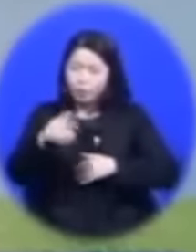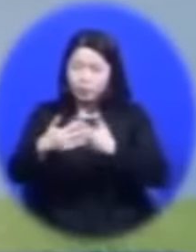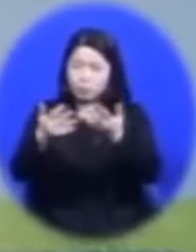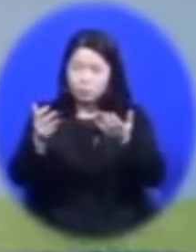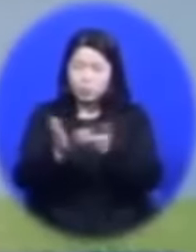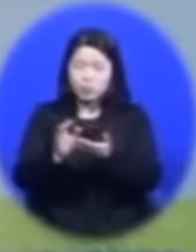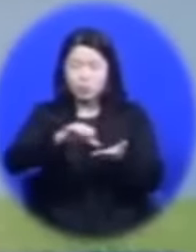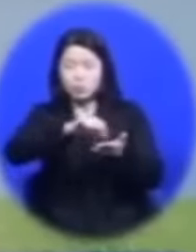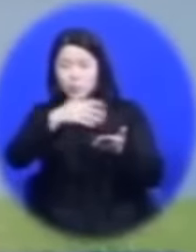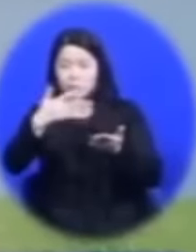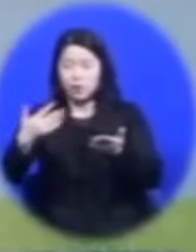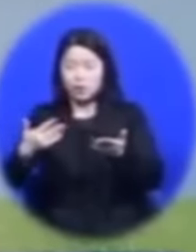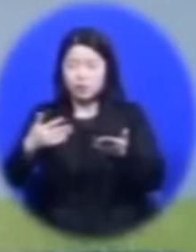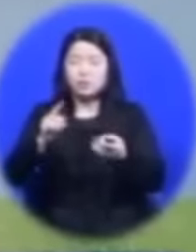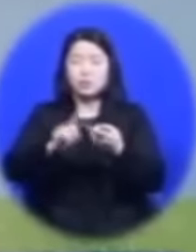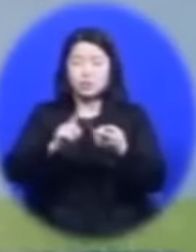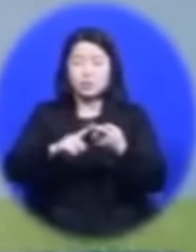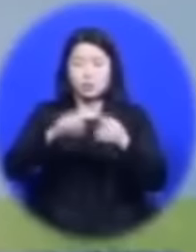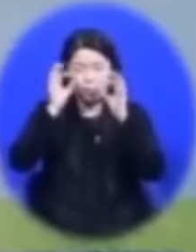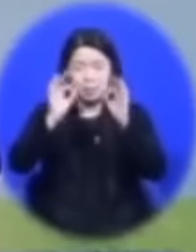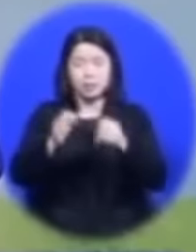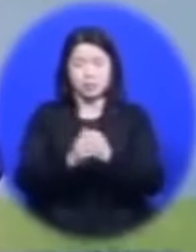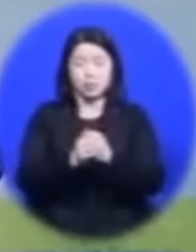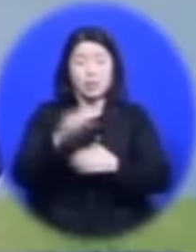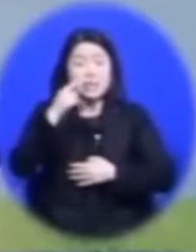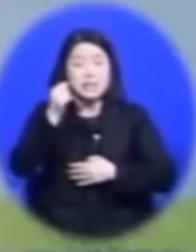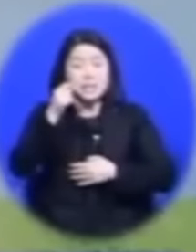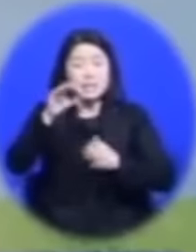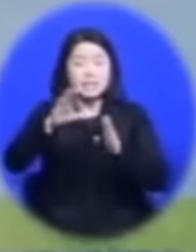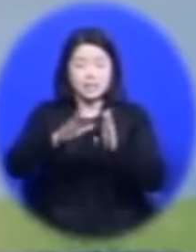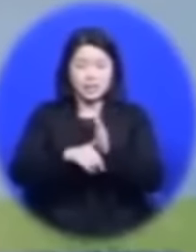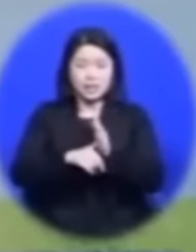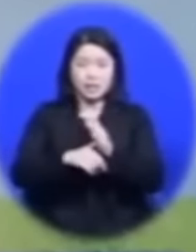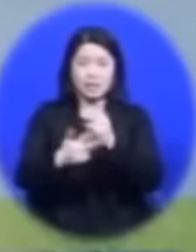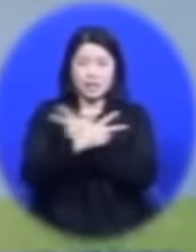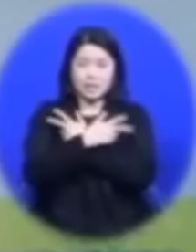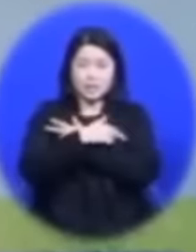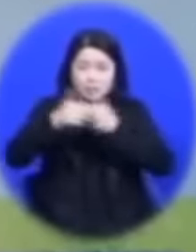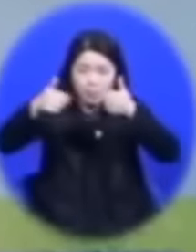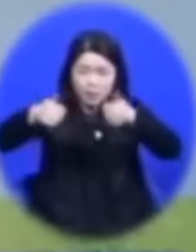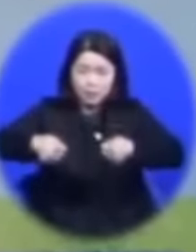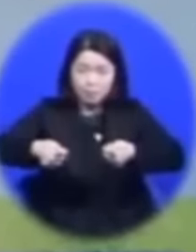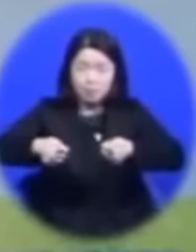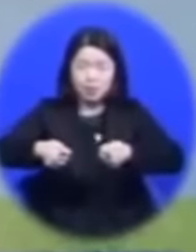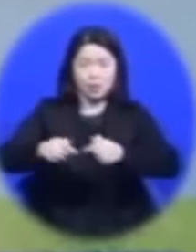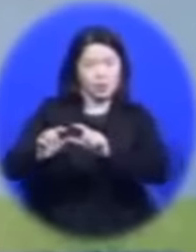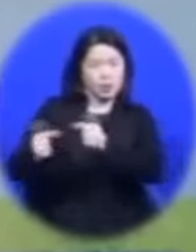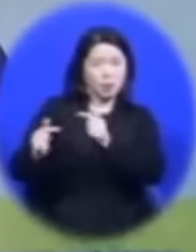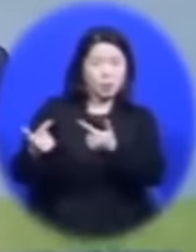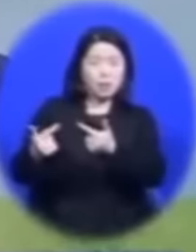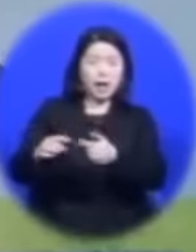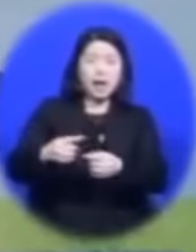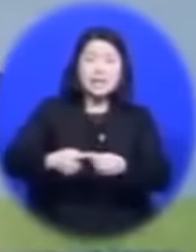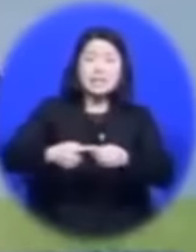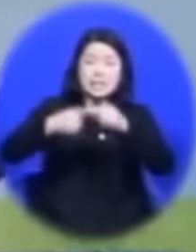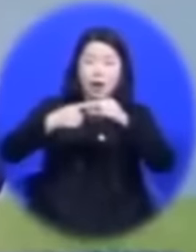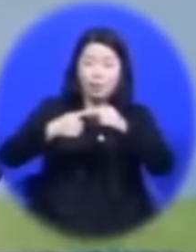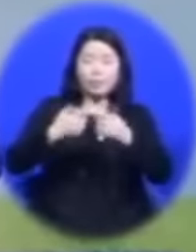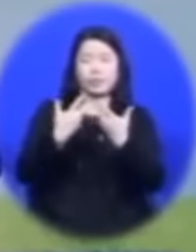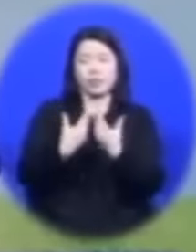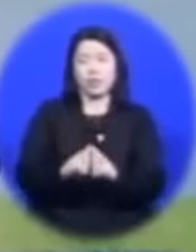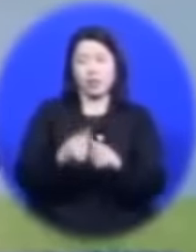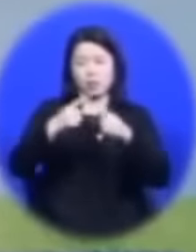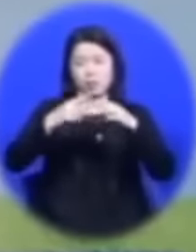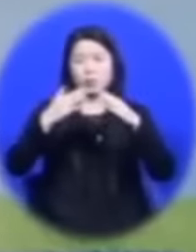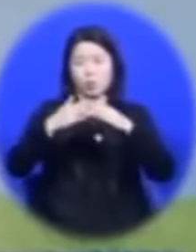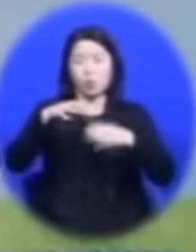유명한 교회인지를 보았는데 일제시대 때 신사 참배를 거부한 첫 번째 사례인 교회입니다.